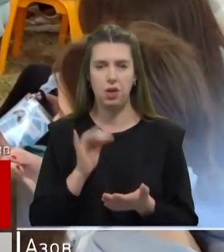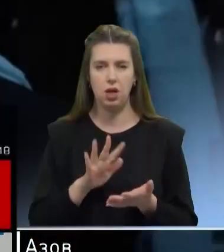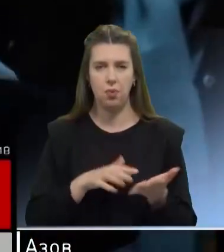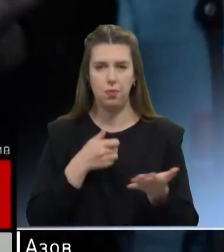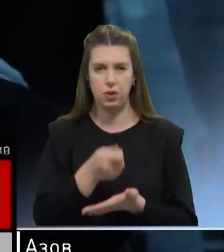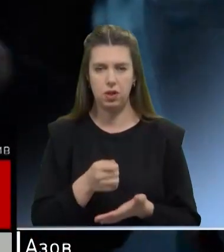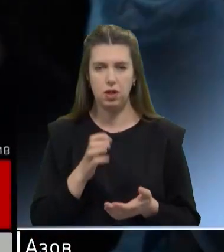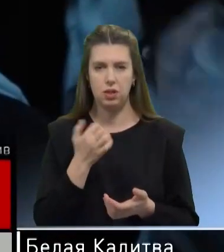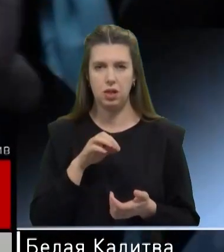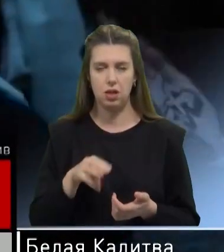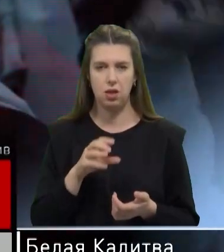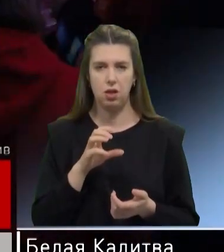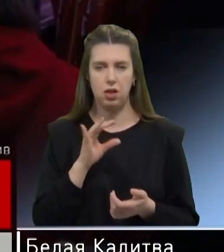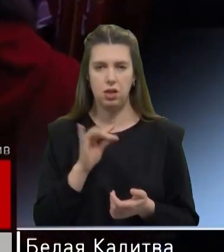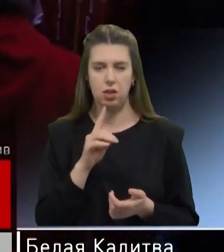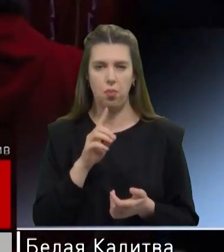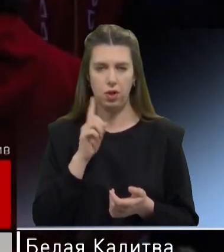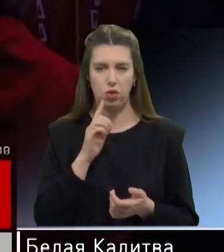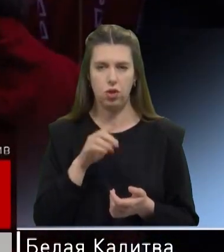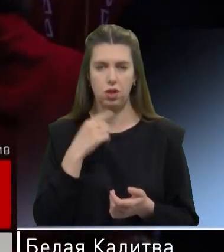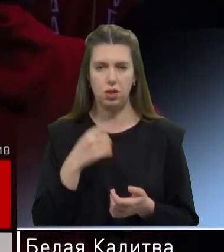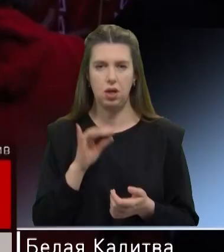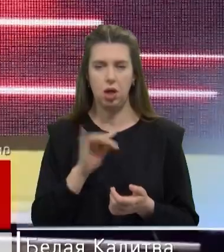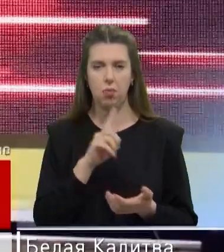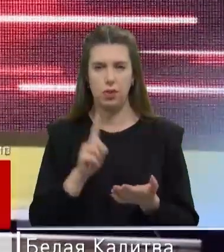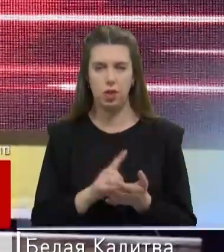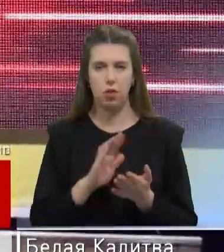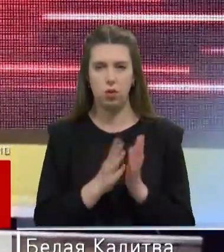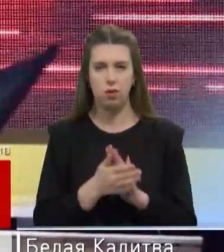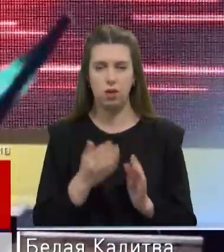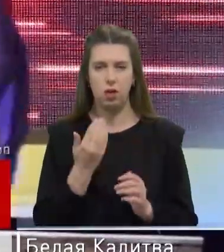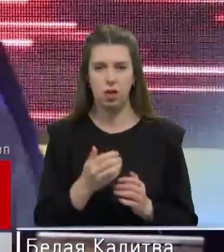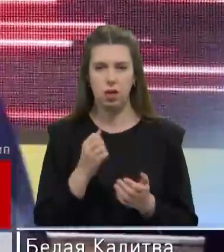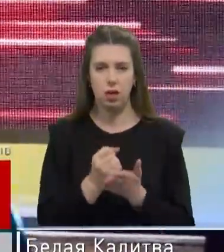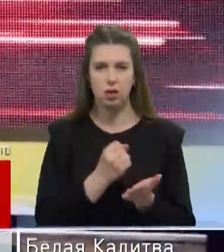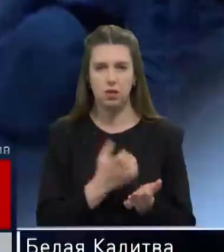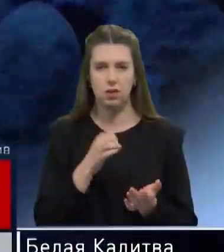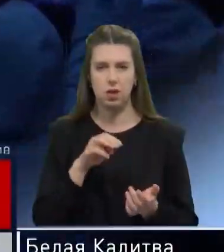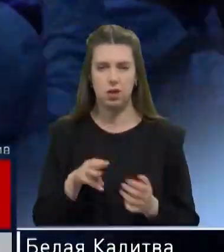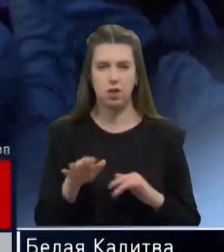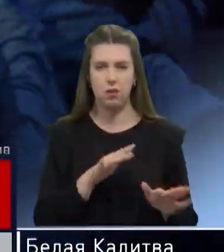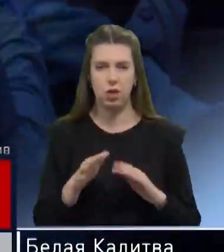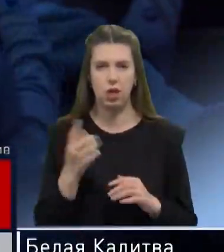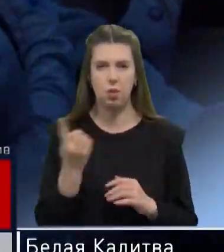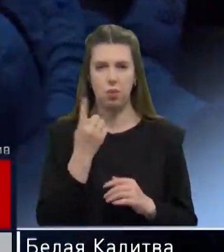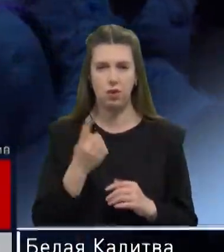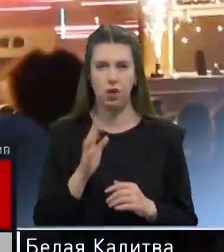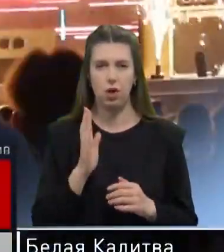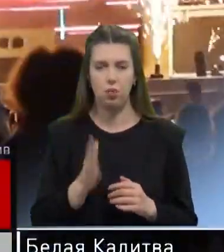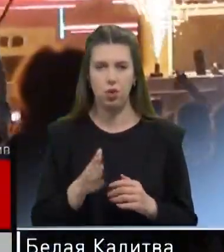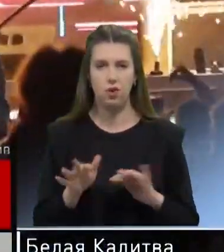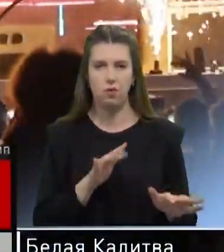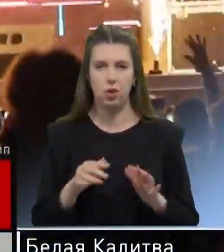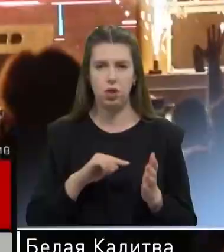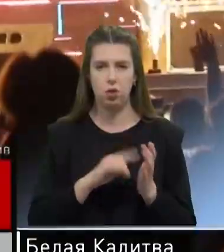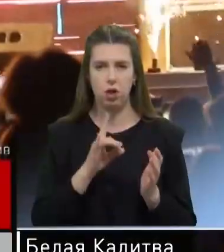подать заявку на сайте АИС «Молодежь России». Также обязательным условием является регистрация на сайте «Движение первых», «Будь в